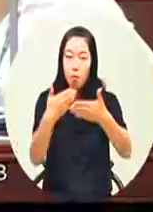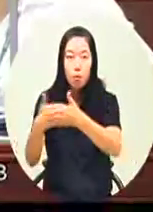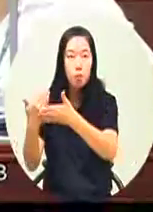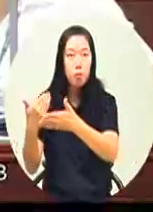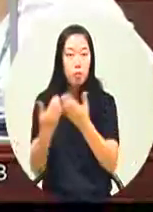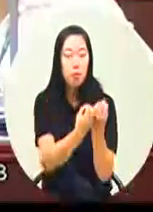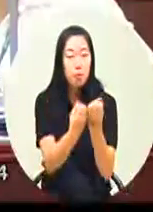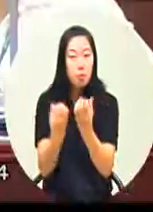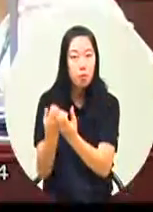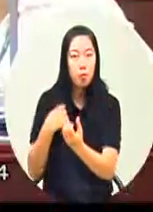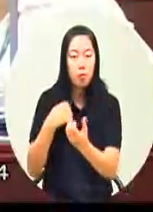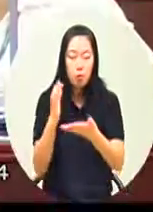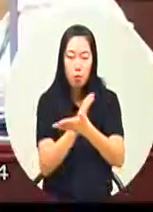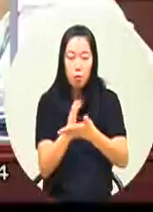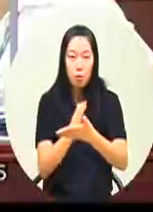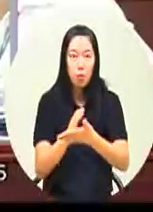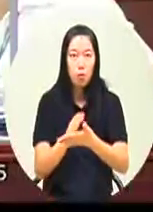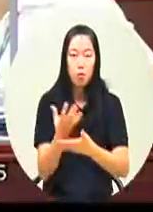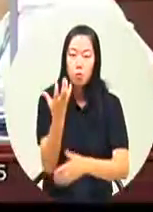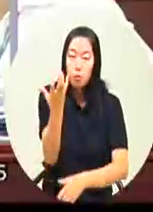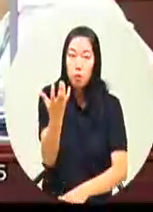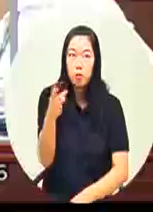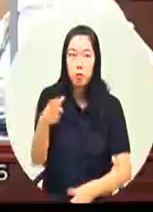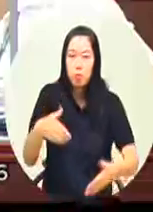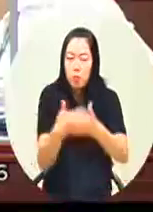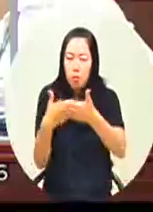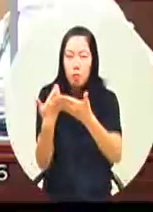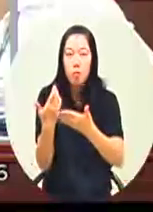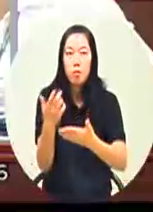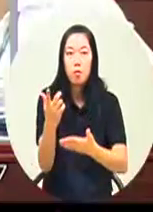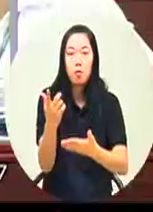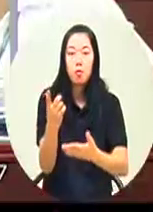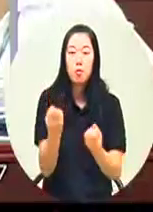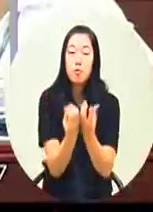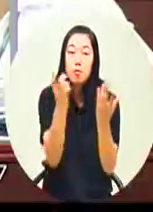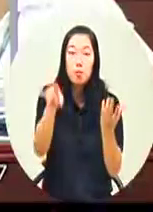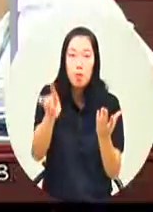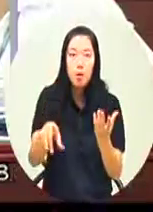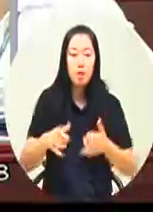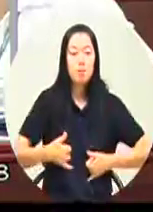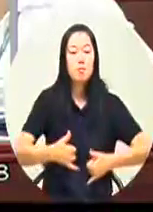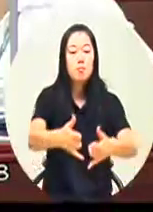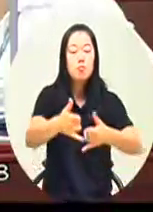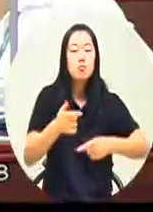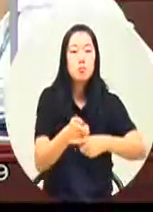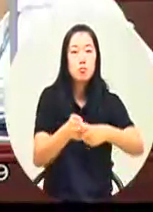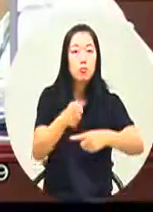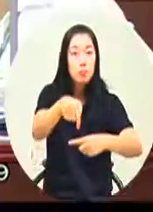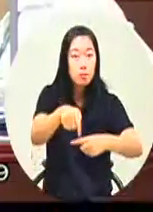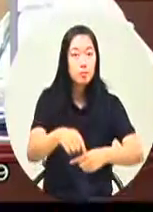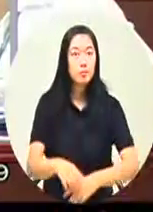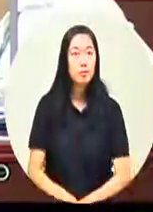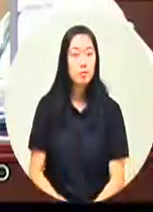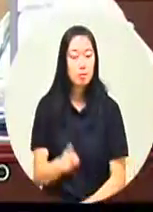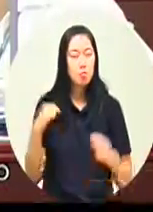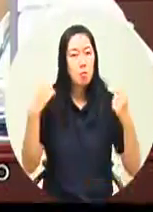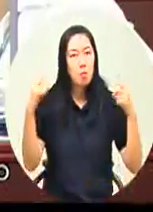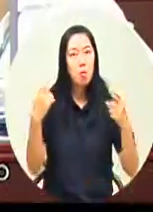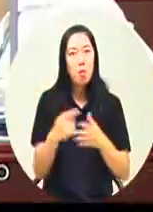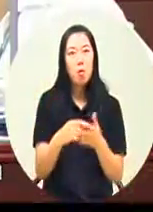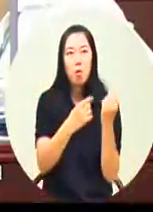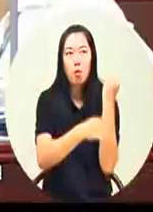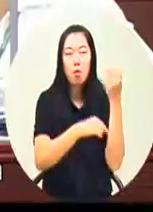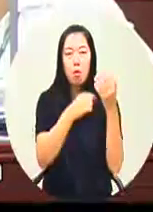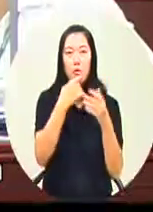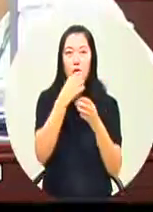看，绝大多数的交通肇事都是发生在路口。那么这个路口里面呢，常常是因为不遵守这个号